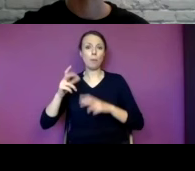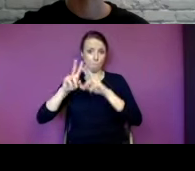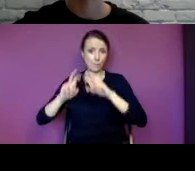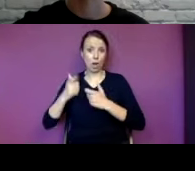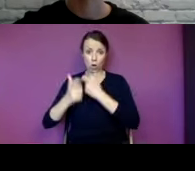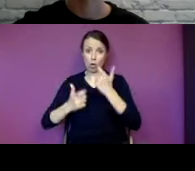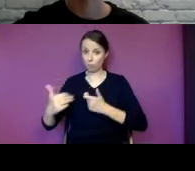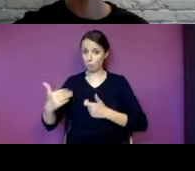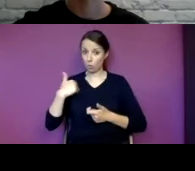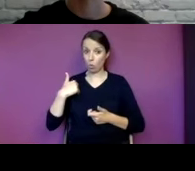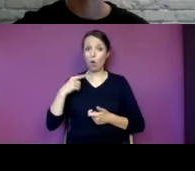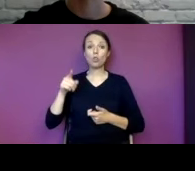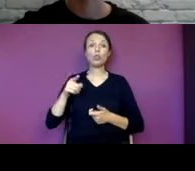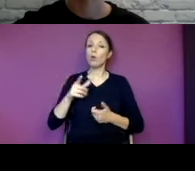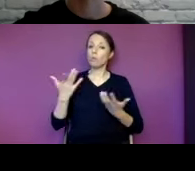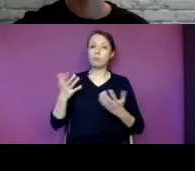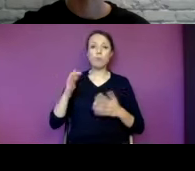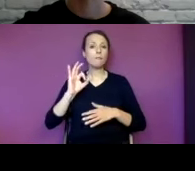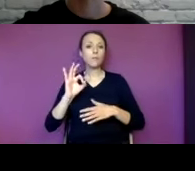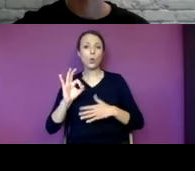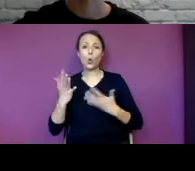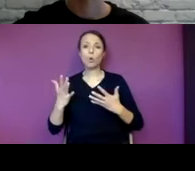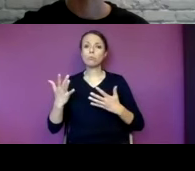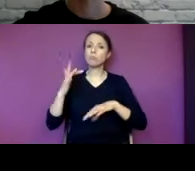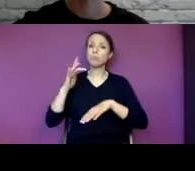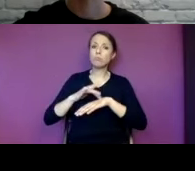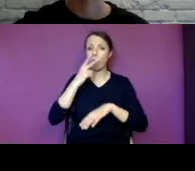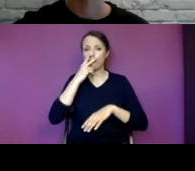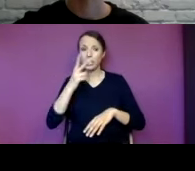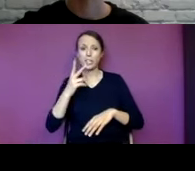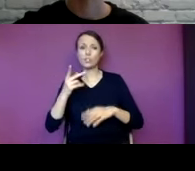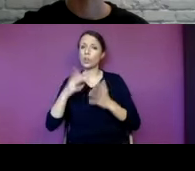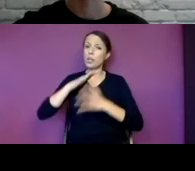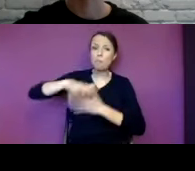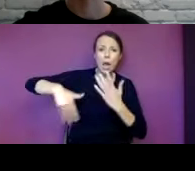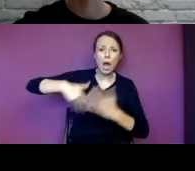to, że panuje w nich, powiedziałabym, wizualno-urbanistyczny chaos, czy też